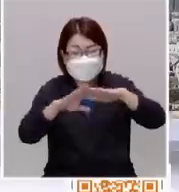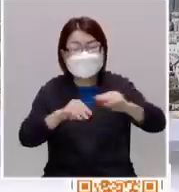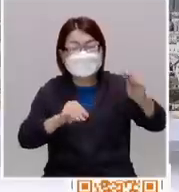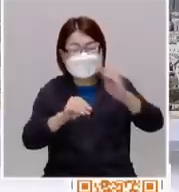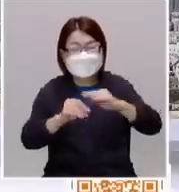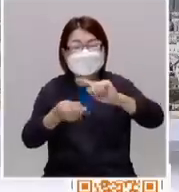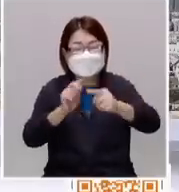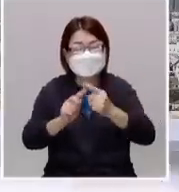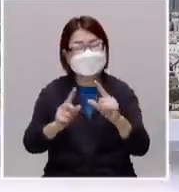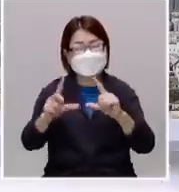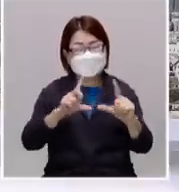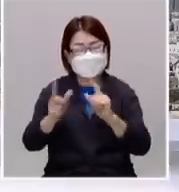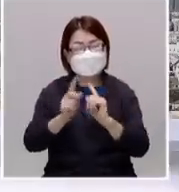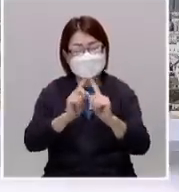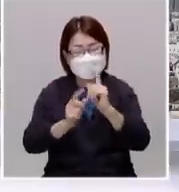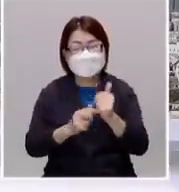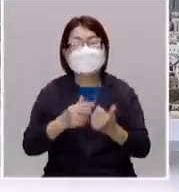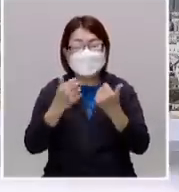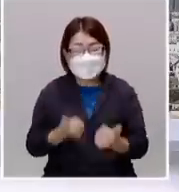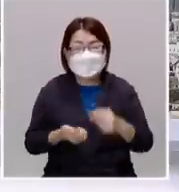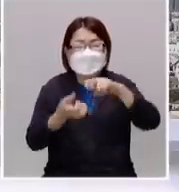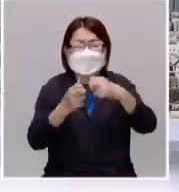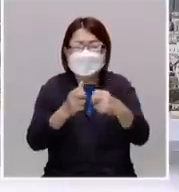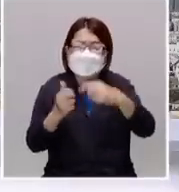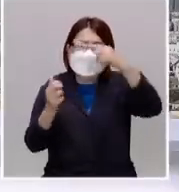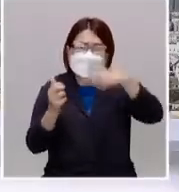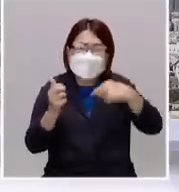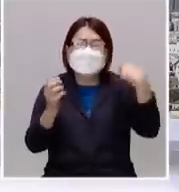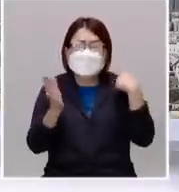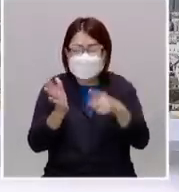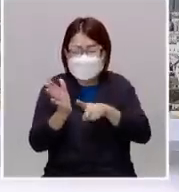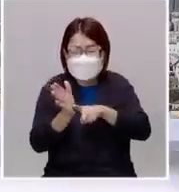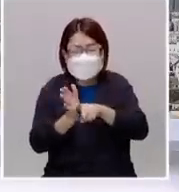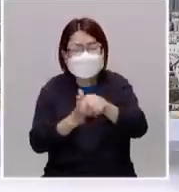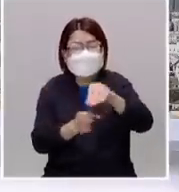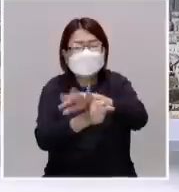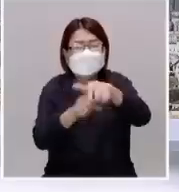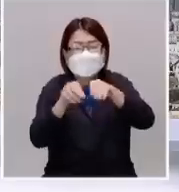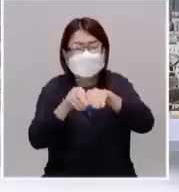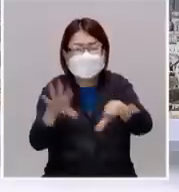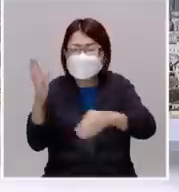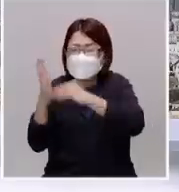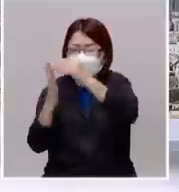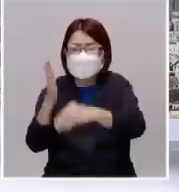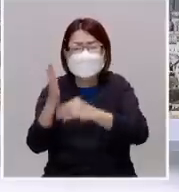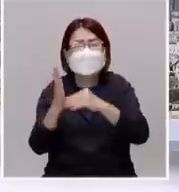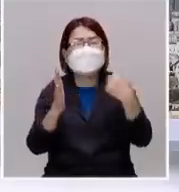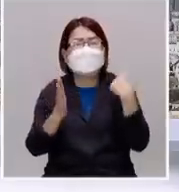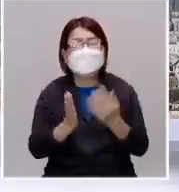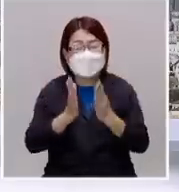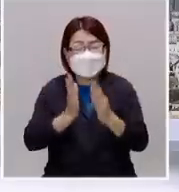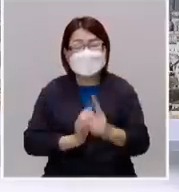ยังคงต้องติดตามสถานการณ์การระบาดของโควิด-19 ในประเทศไทยนะครับวันนี้ตัวเลขมาแล้วนะครับมีผู้เสียชีวิตสูงถึ